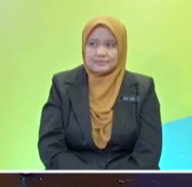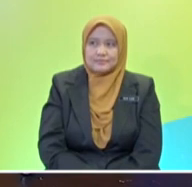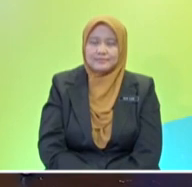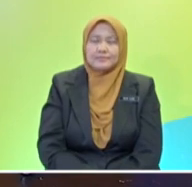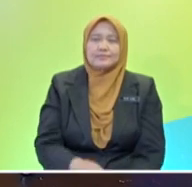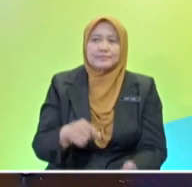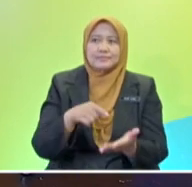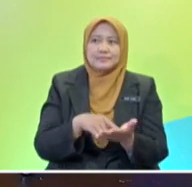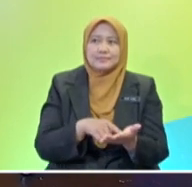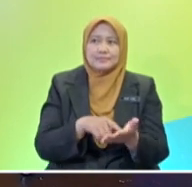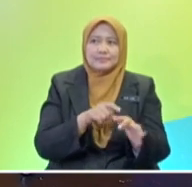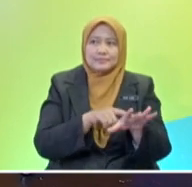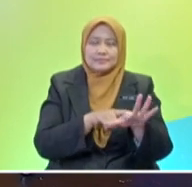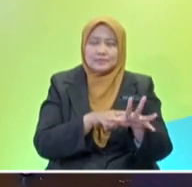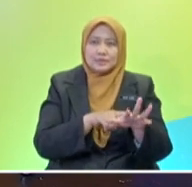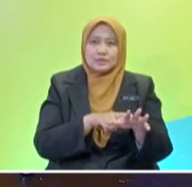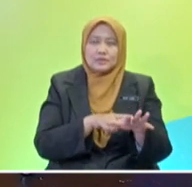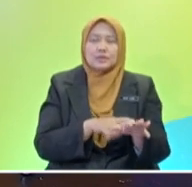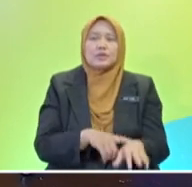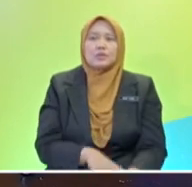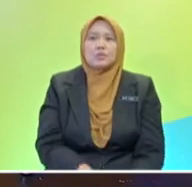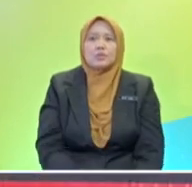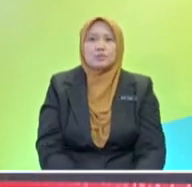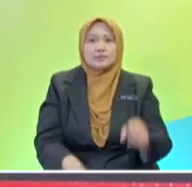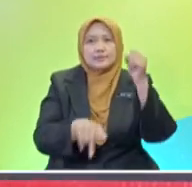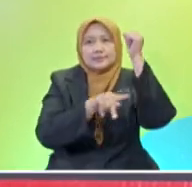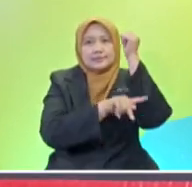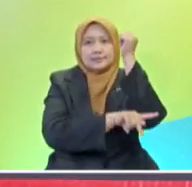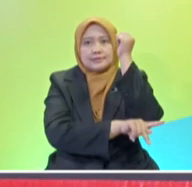Ini daun keladi cikgu. Daun keladi.